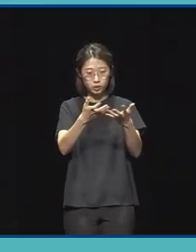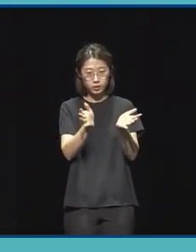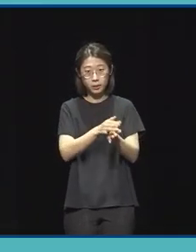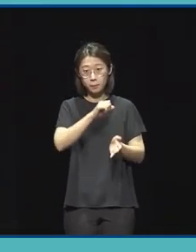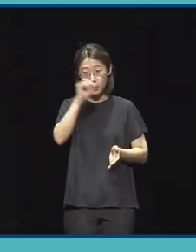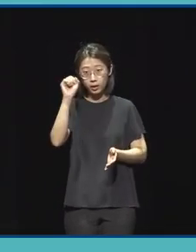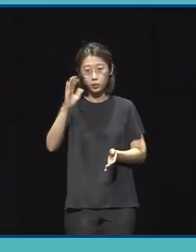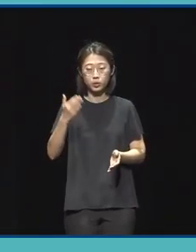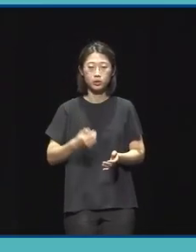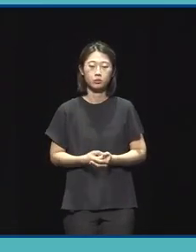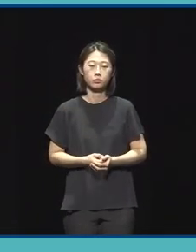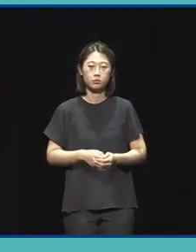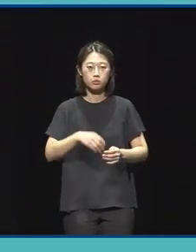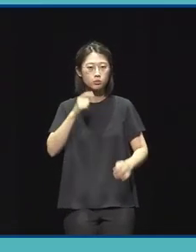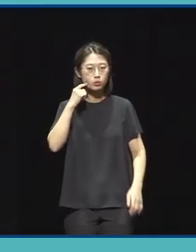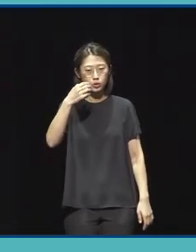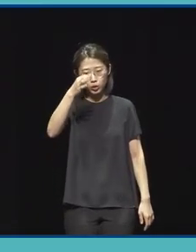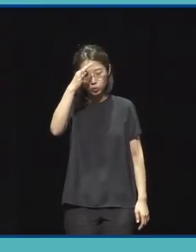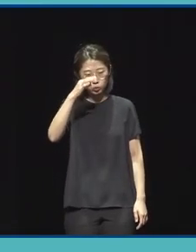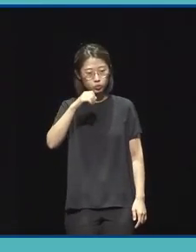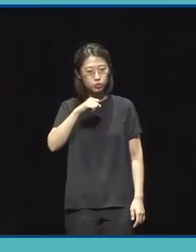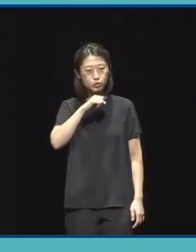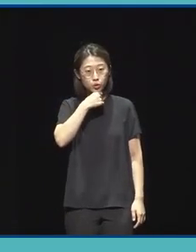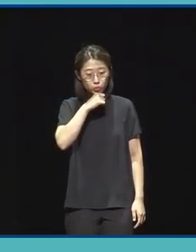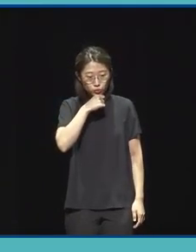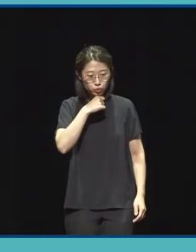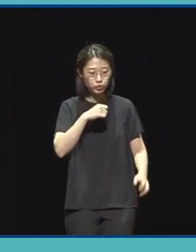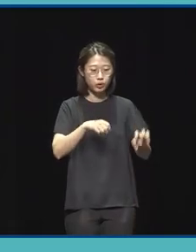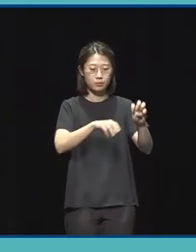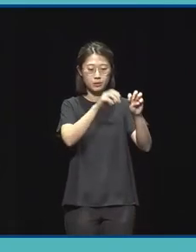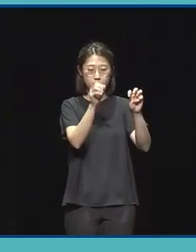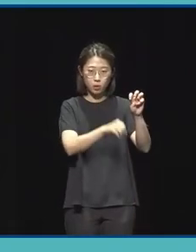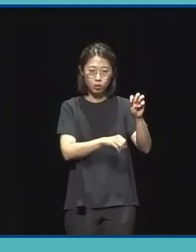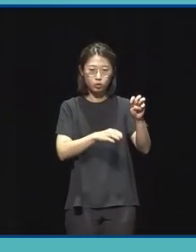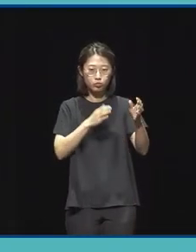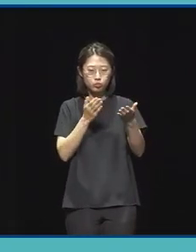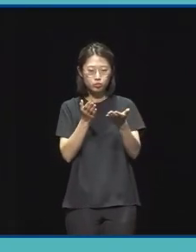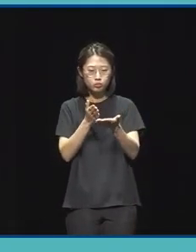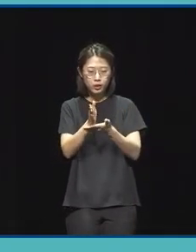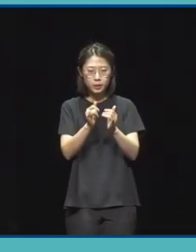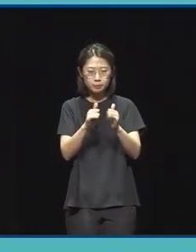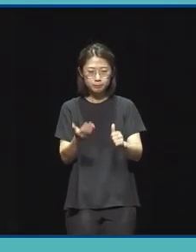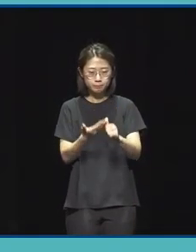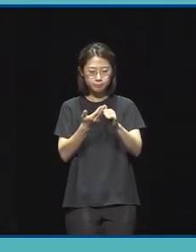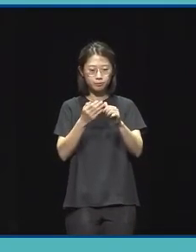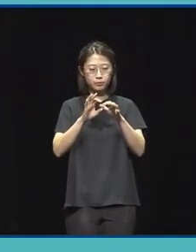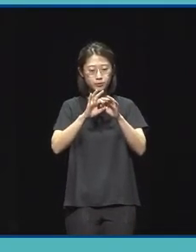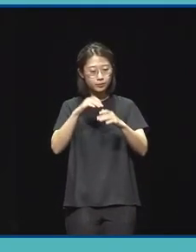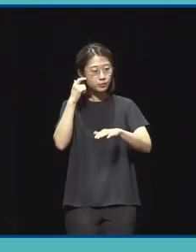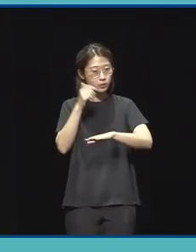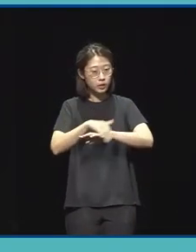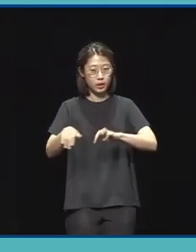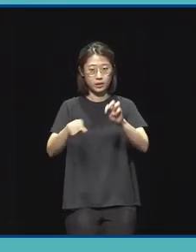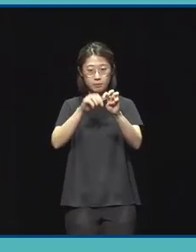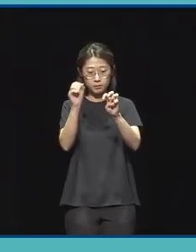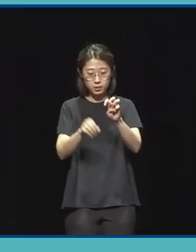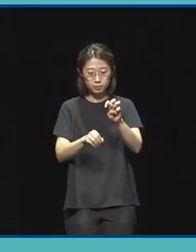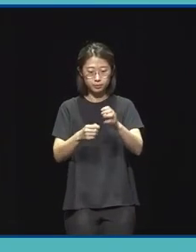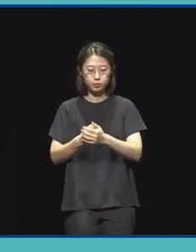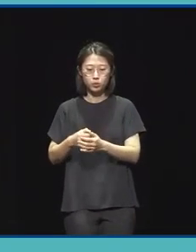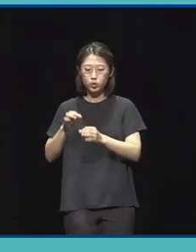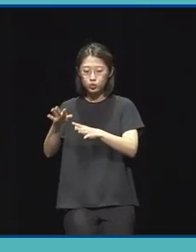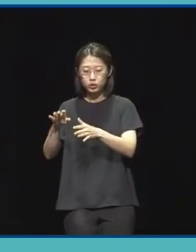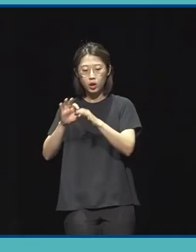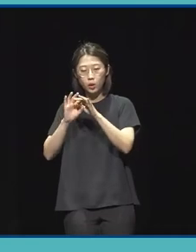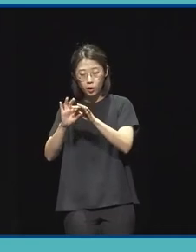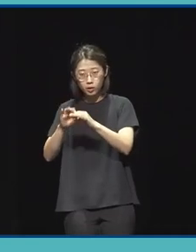심의 기준은 예술단체의 활동 실적 30%, 전문 인력 육성 계획 30%, 예술단체의 인적 투자 현황